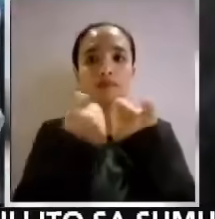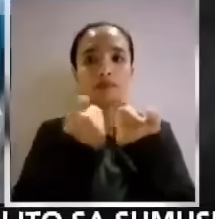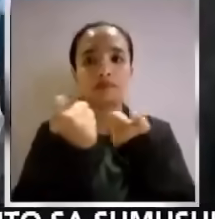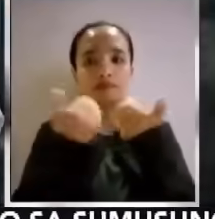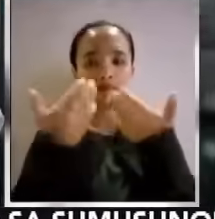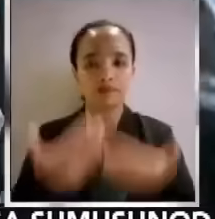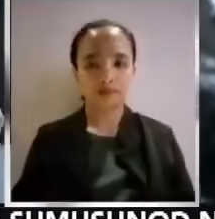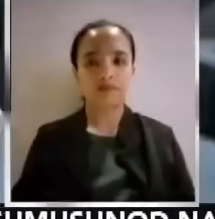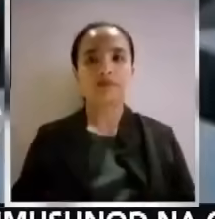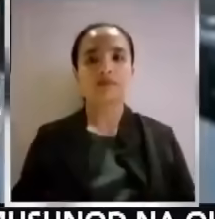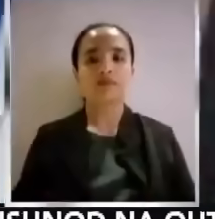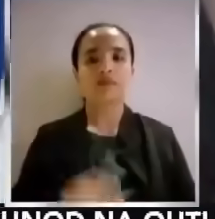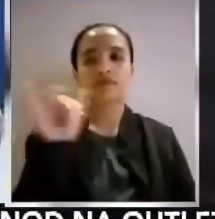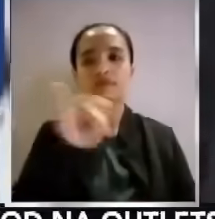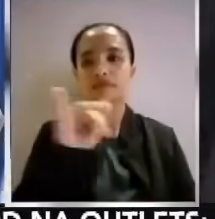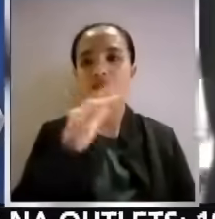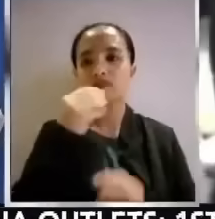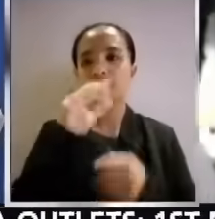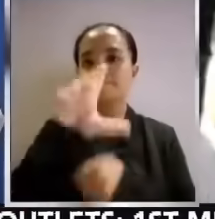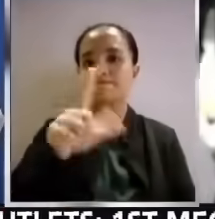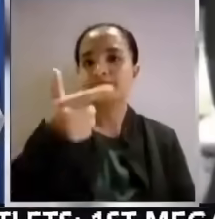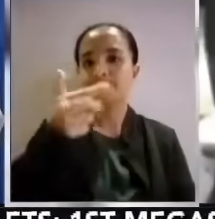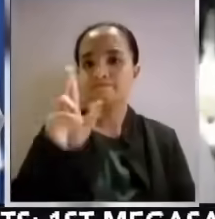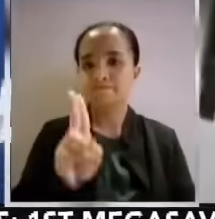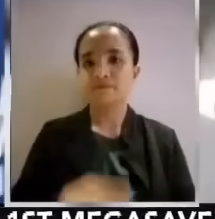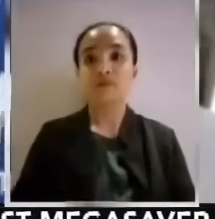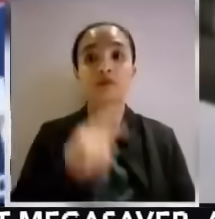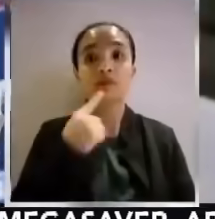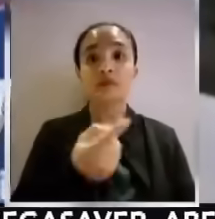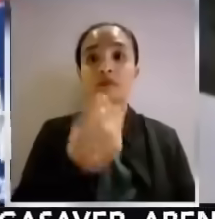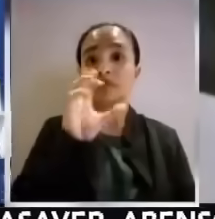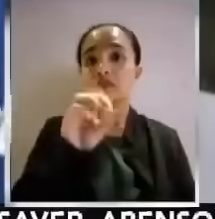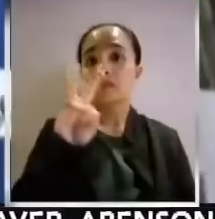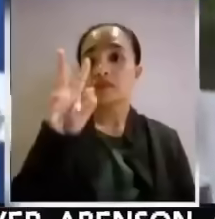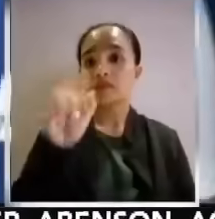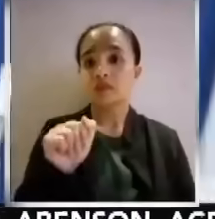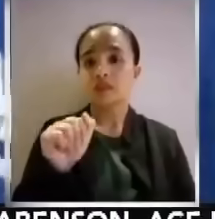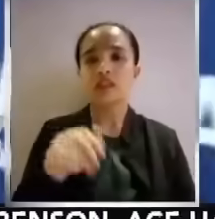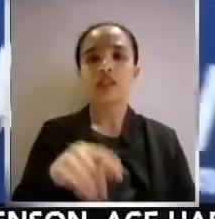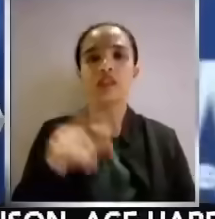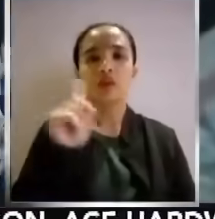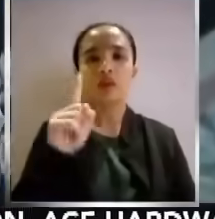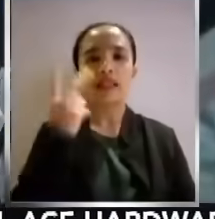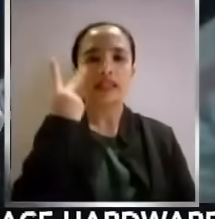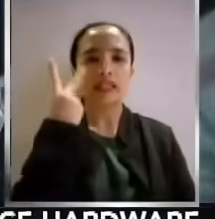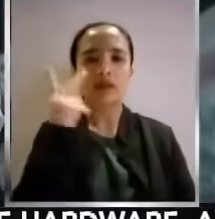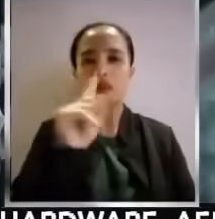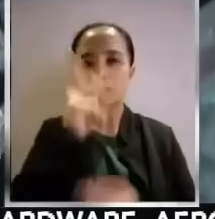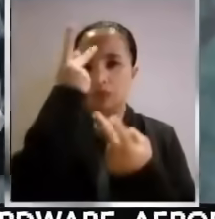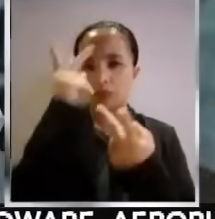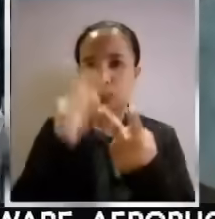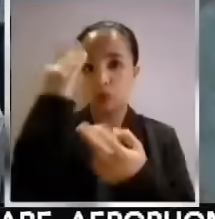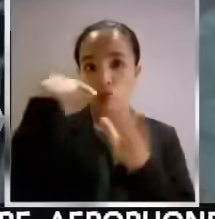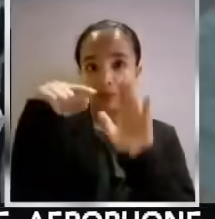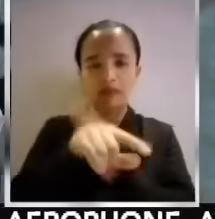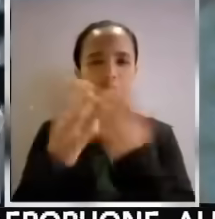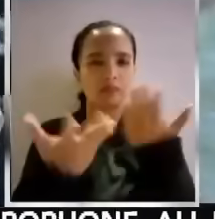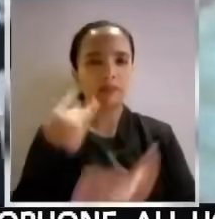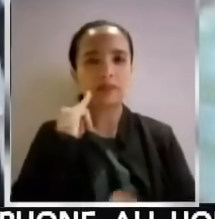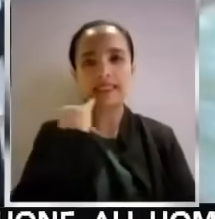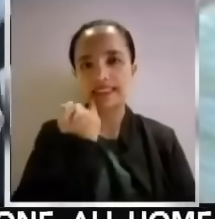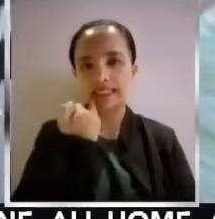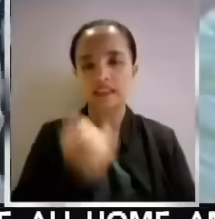at mga lokal na opisyal. Ayon sa OWA, inggit ang nakikitang motibo ng mga otoridad sa pagpatay ng